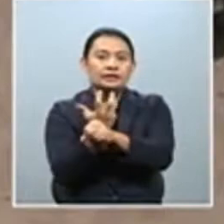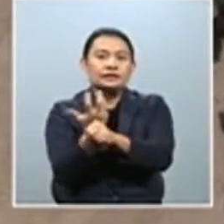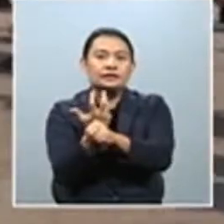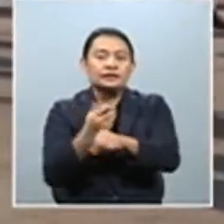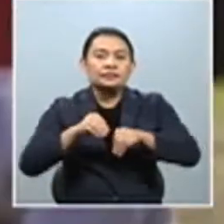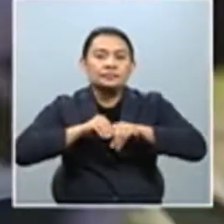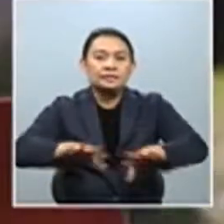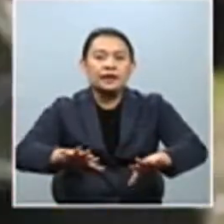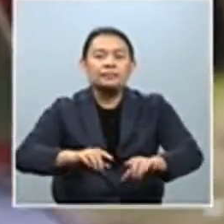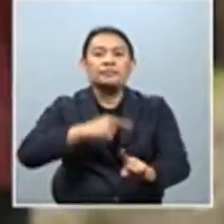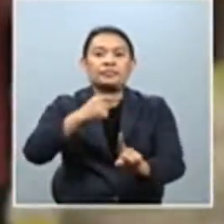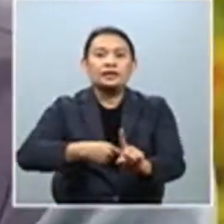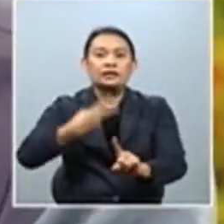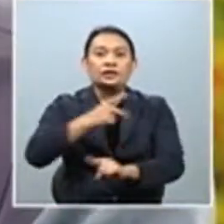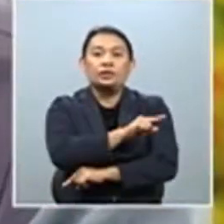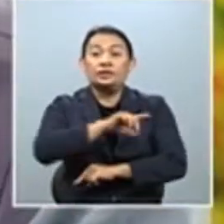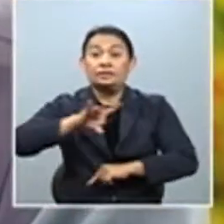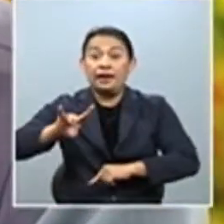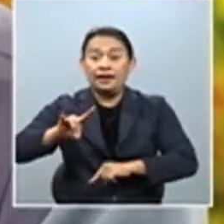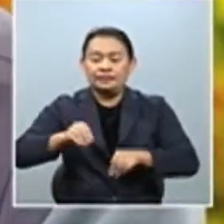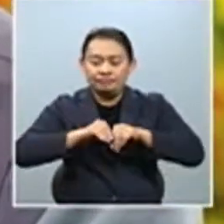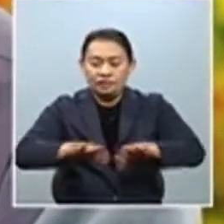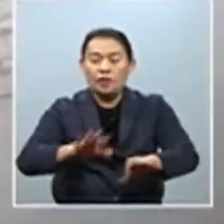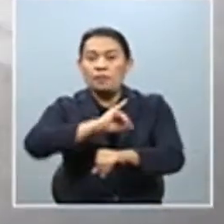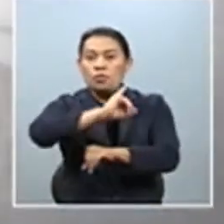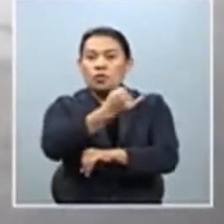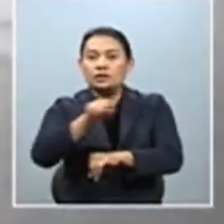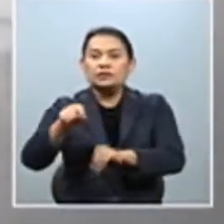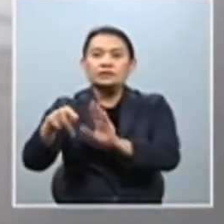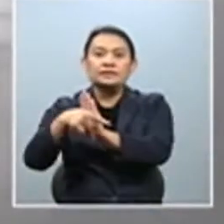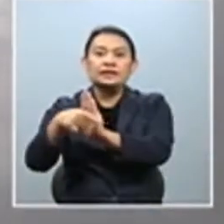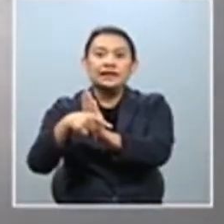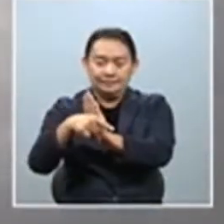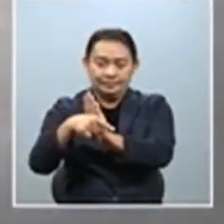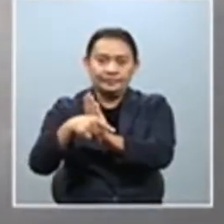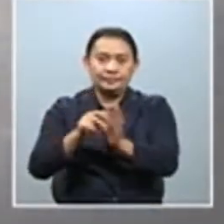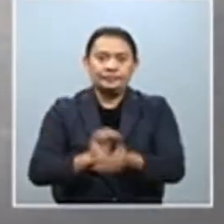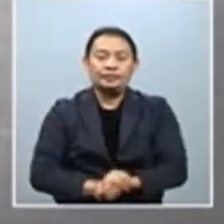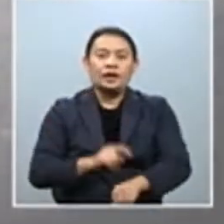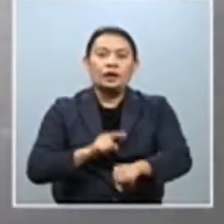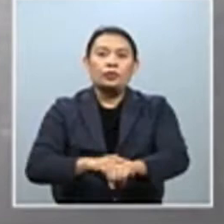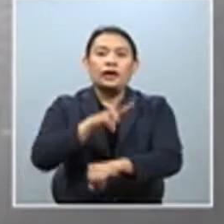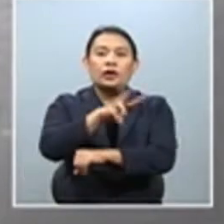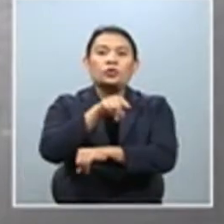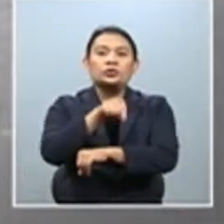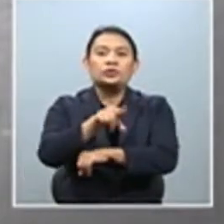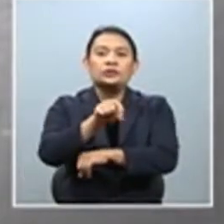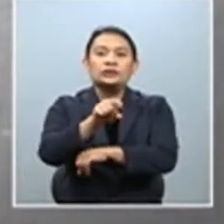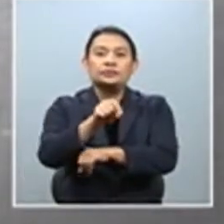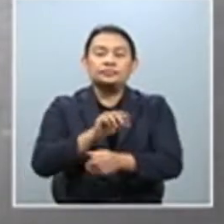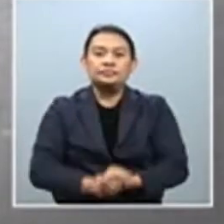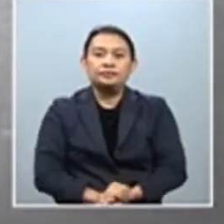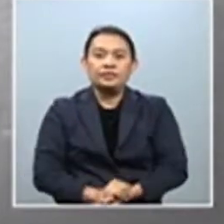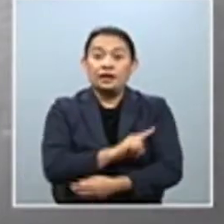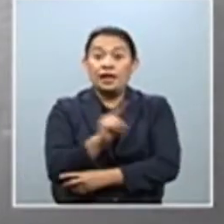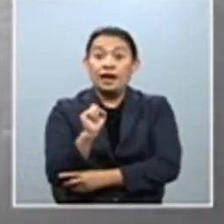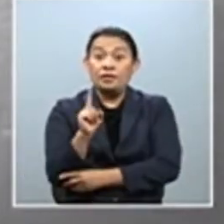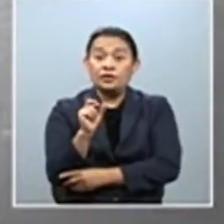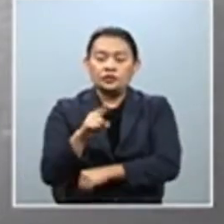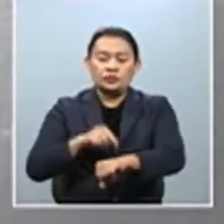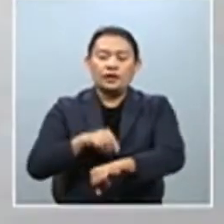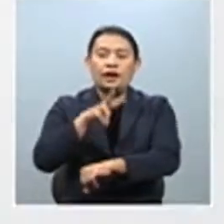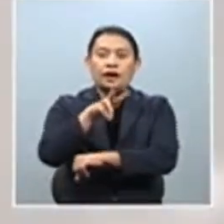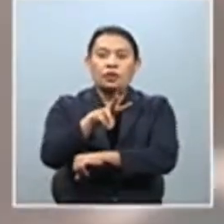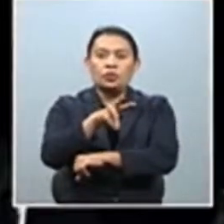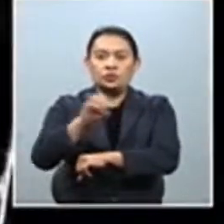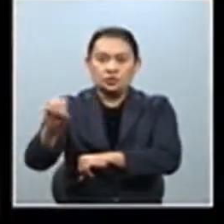มกันในวันที่8กุมภาพันธ์นี้ทุกวันจันทร์ถึงพฤหัสบดีเวลา 18:20 นและวันศุกร์เวลา 18:00